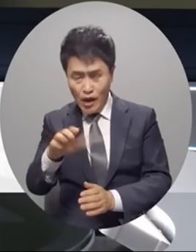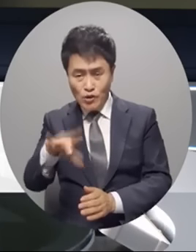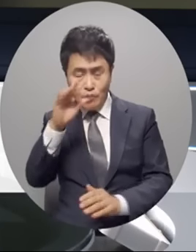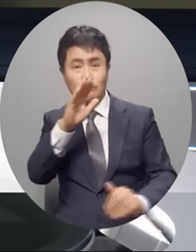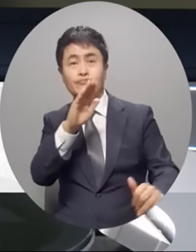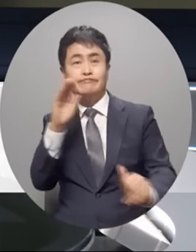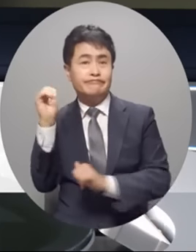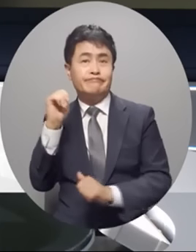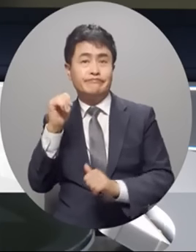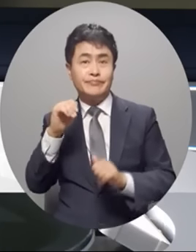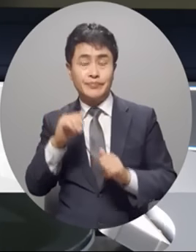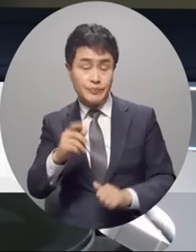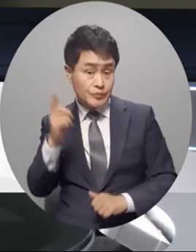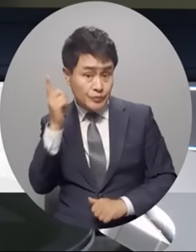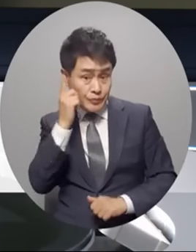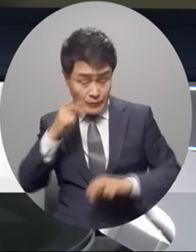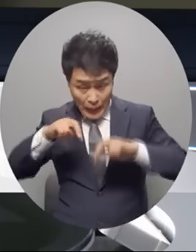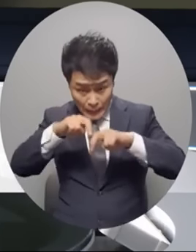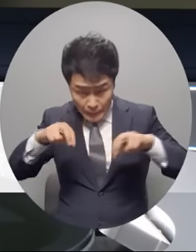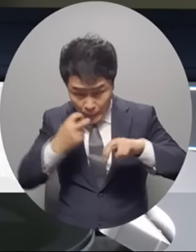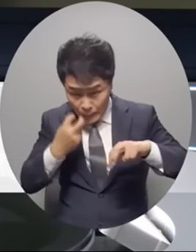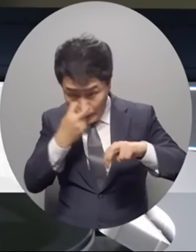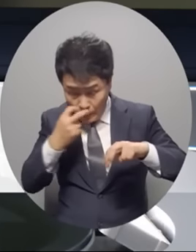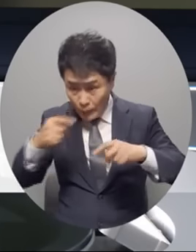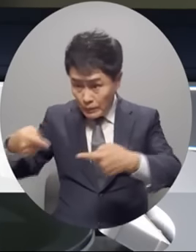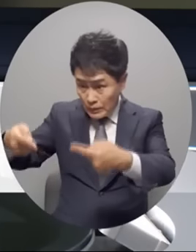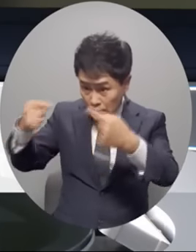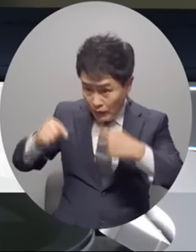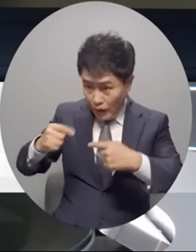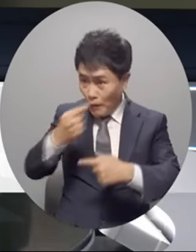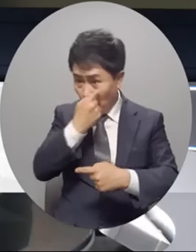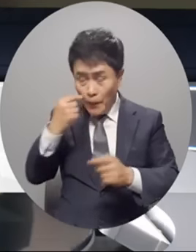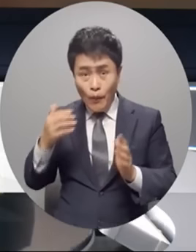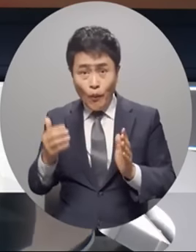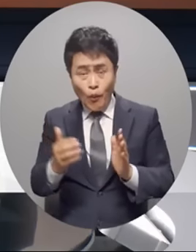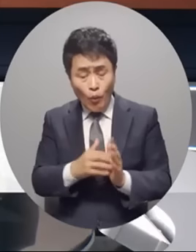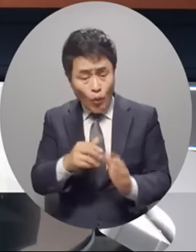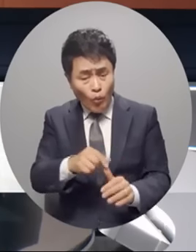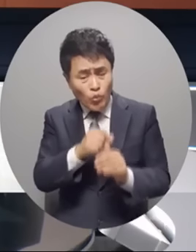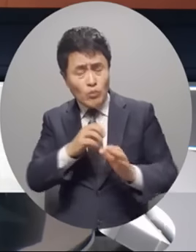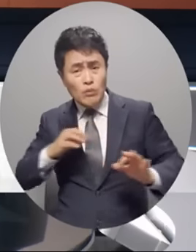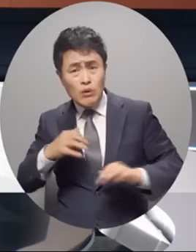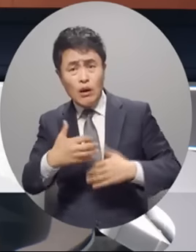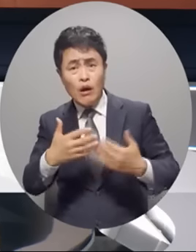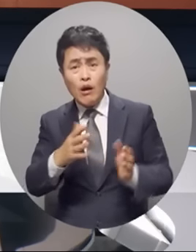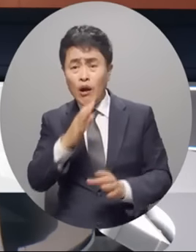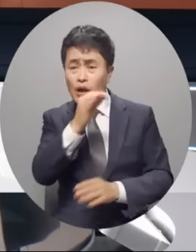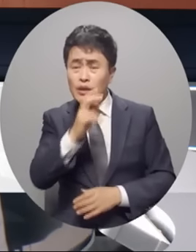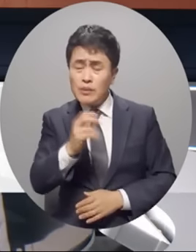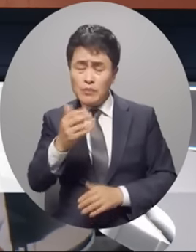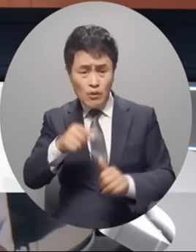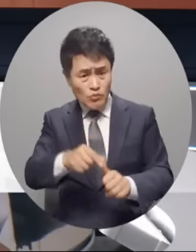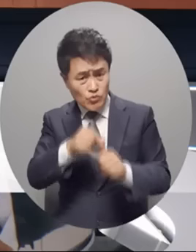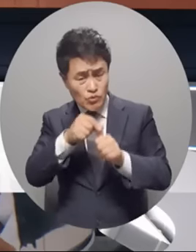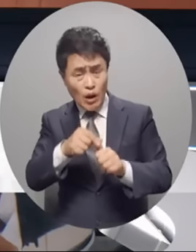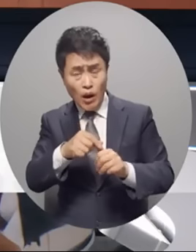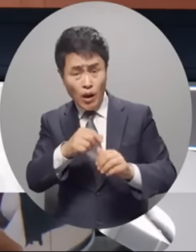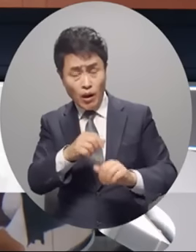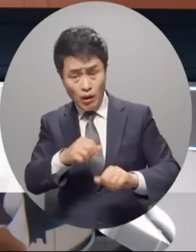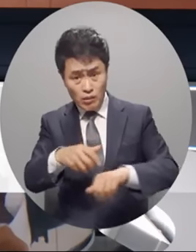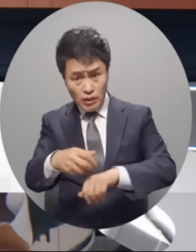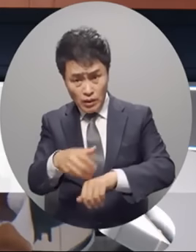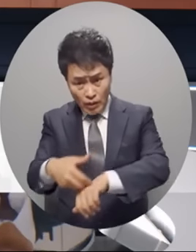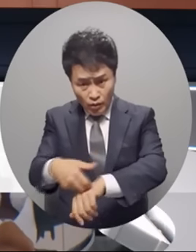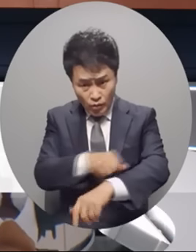불렀습니다. 휴대전화 포렌식 참관을 위해서인데요. 구명 로비 의혹 등 임 전 사단장에 대한 수사에 속도를 내는